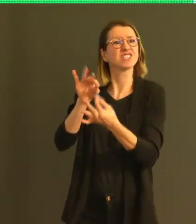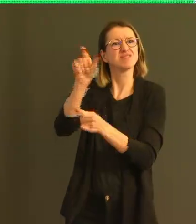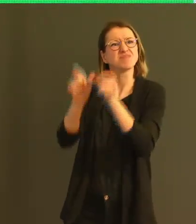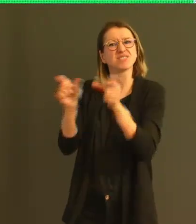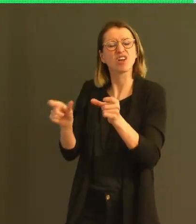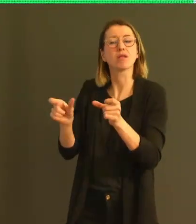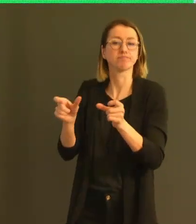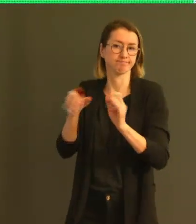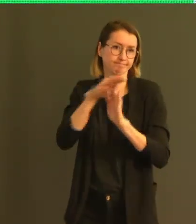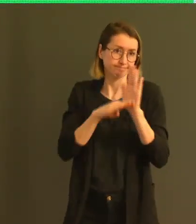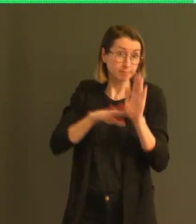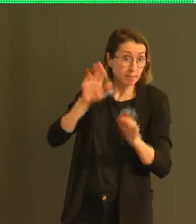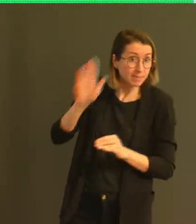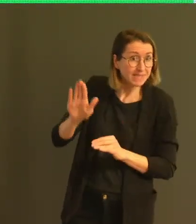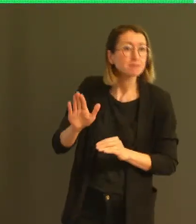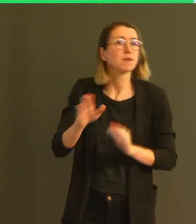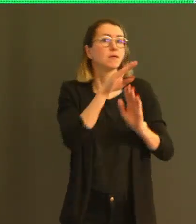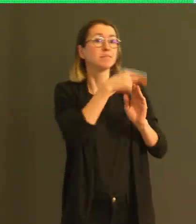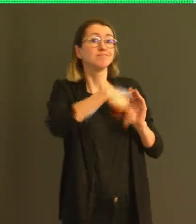ne suffit pas